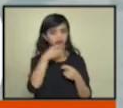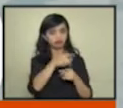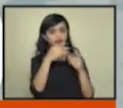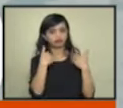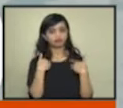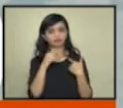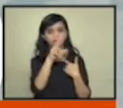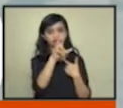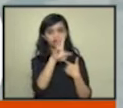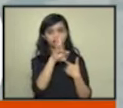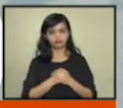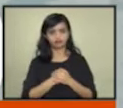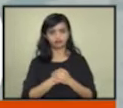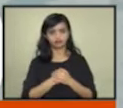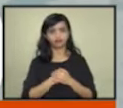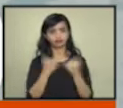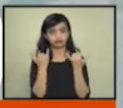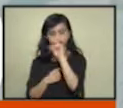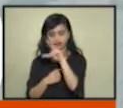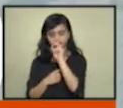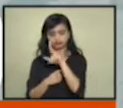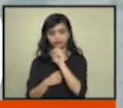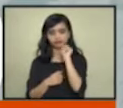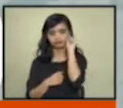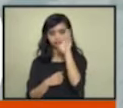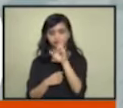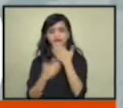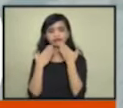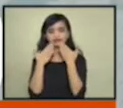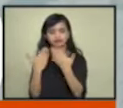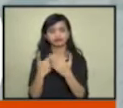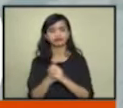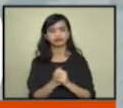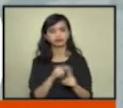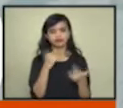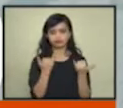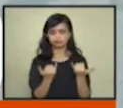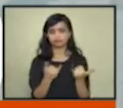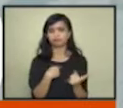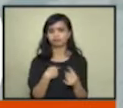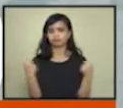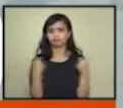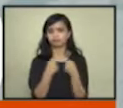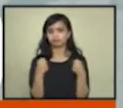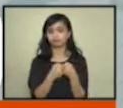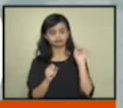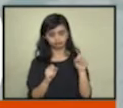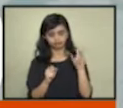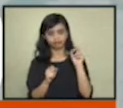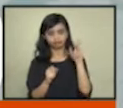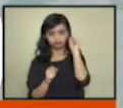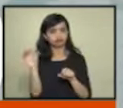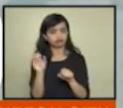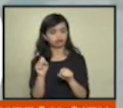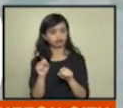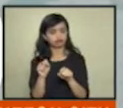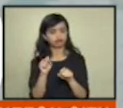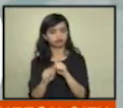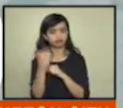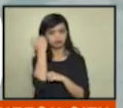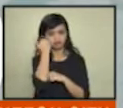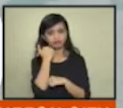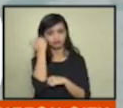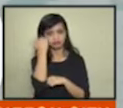ka ng 368,000. Ngayong araw na ito, okay yan. Po. Ngayon po, nilalaban ko na si nanay makatanggap din. At least man lang,